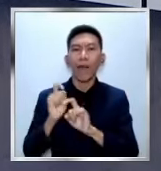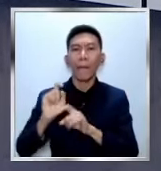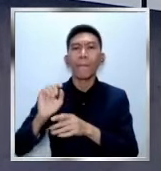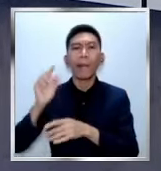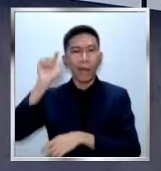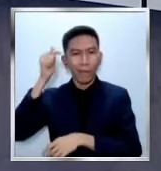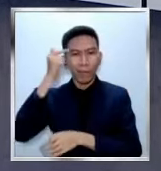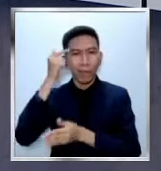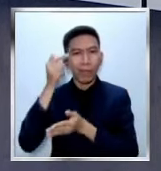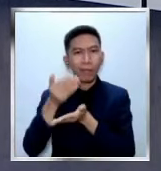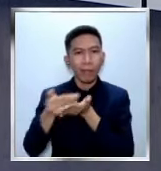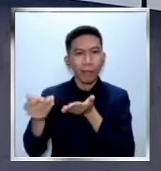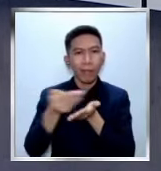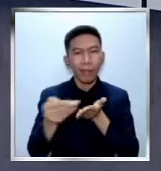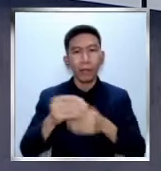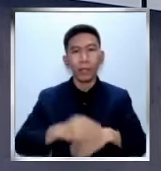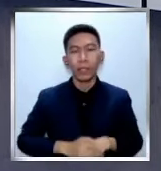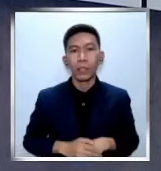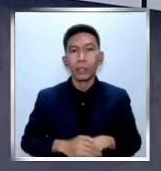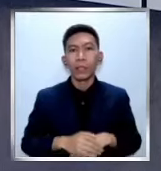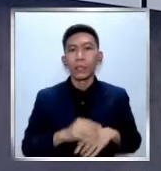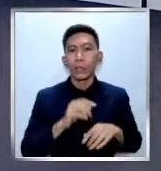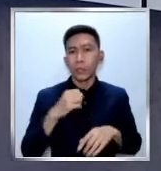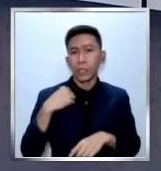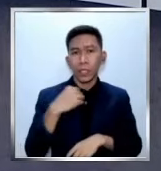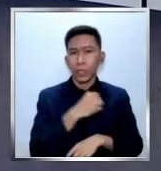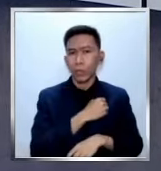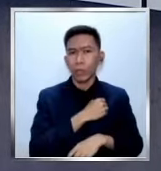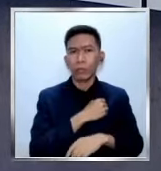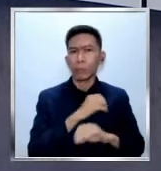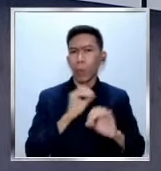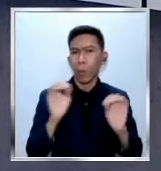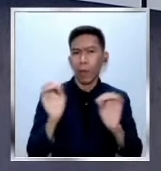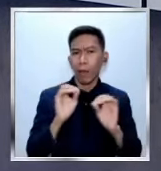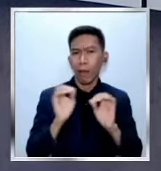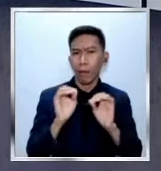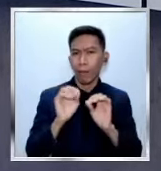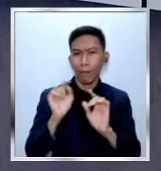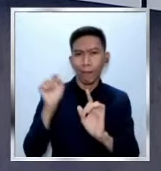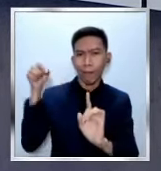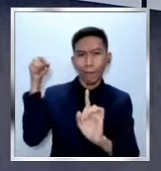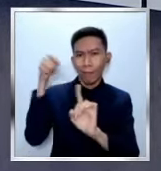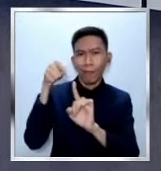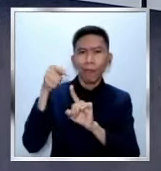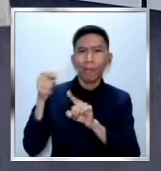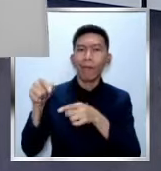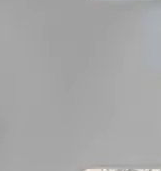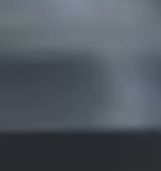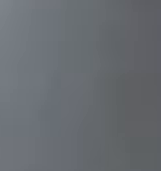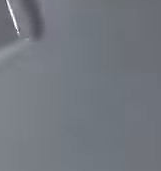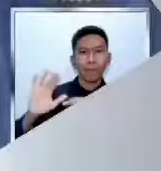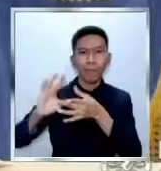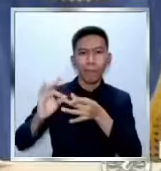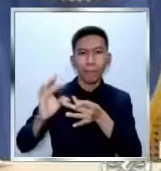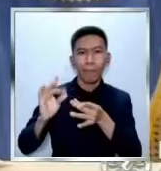ang Senado na naunang nag-apruba sa budget ng Office of the President. Nakatutok si Ivan Mayrina.